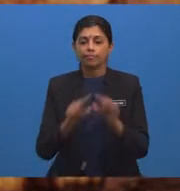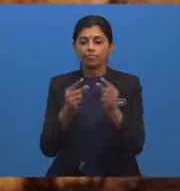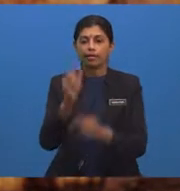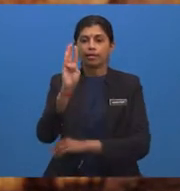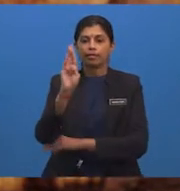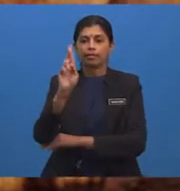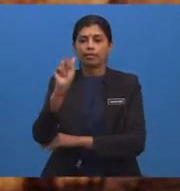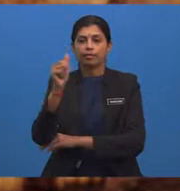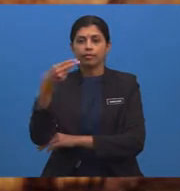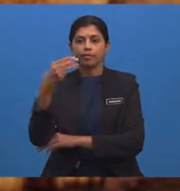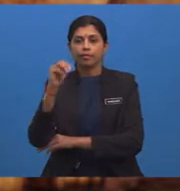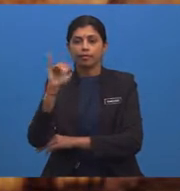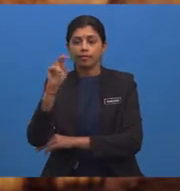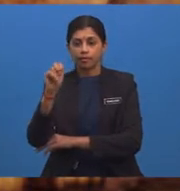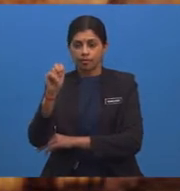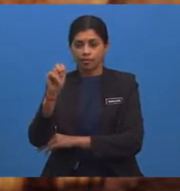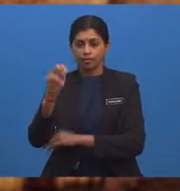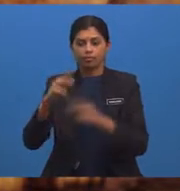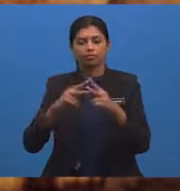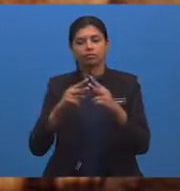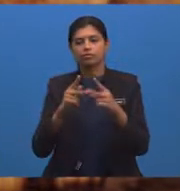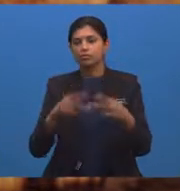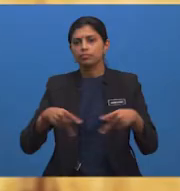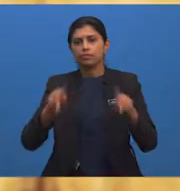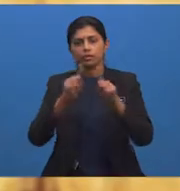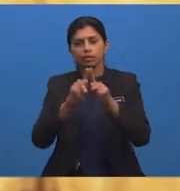adalah penting ketika upacara pertabalan raja.